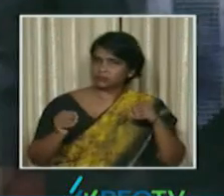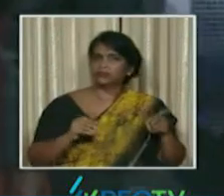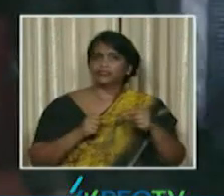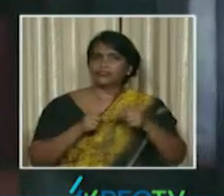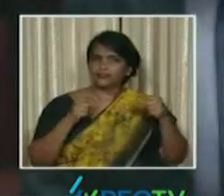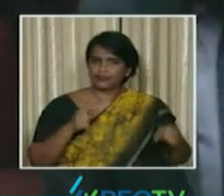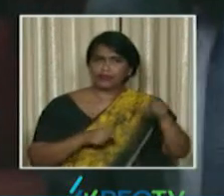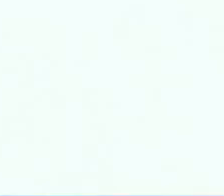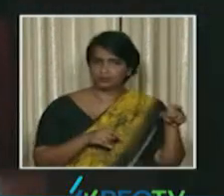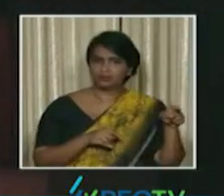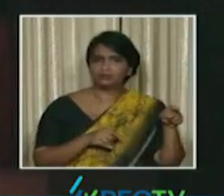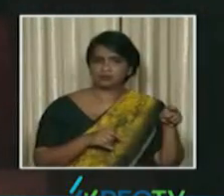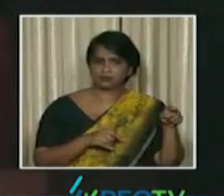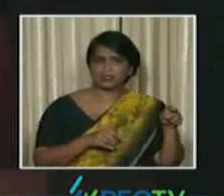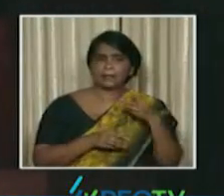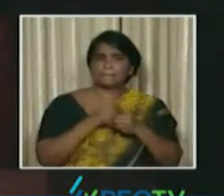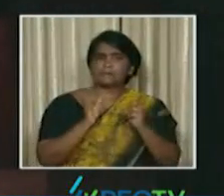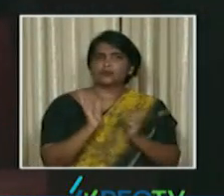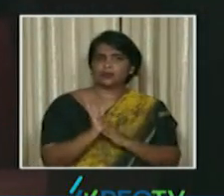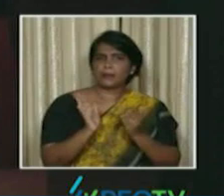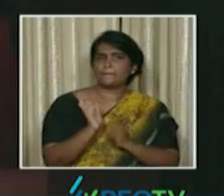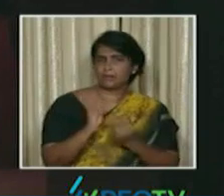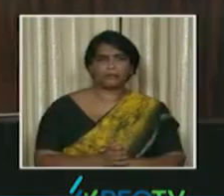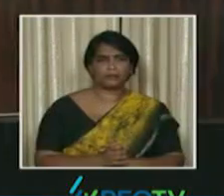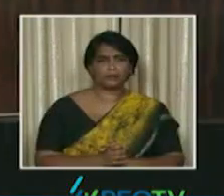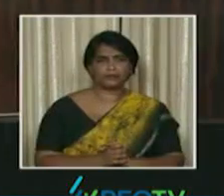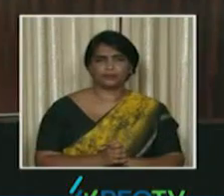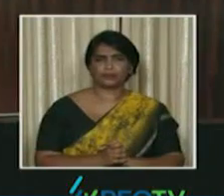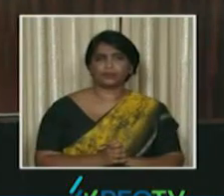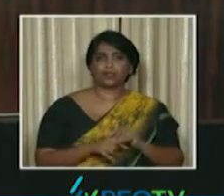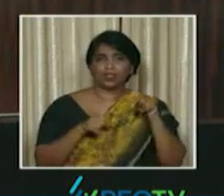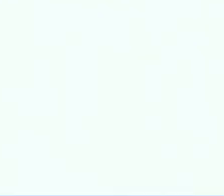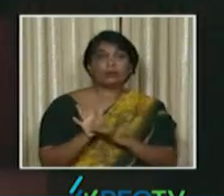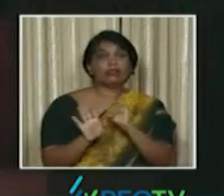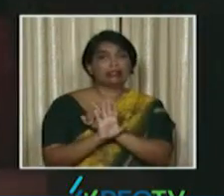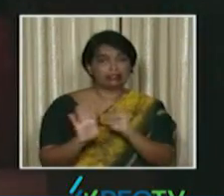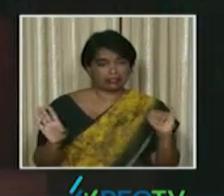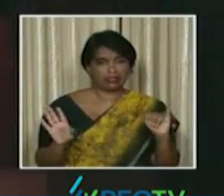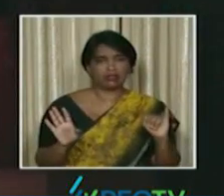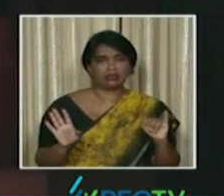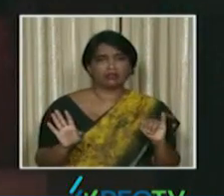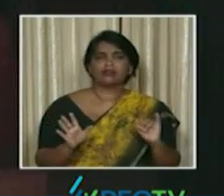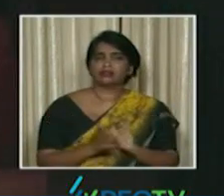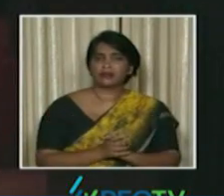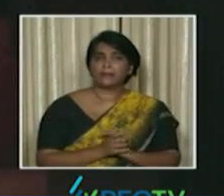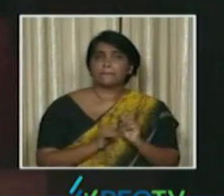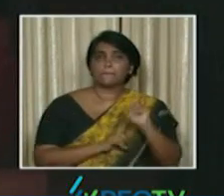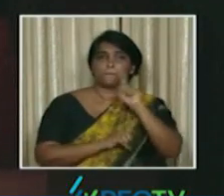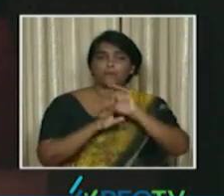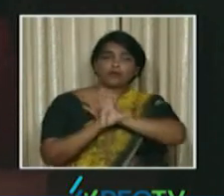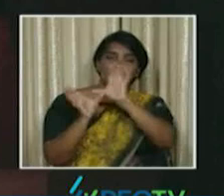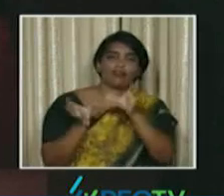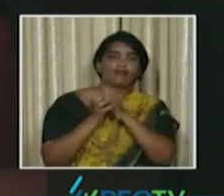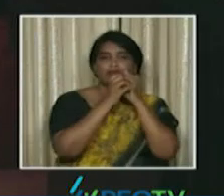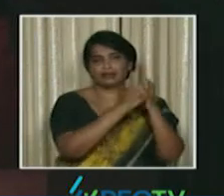විපක්ෂයේ අනිකුත් පාර්ශ්වයන් වලටත් බිස්නස් කමිටියේ සමාජිකත්වය ලබා දෙන්න කටයුතු කරා. දැනට 33 දිනක් ඉන්නවා. ඒක කිසි ගැටලුවක් නැහැ. පාර්ලිමේන්තුවම යන්න වෙනවා. නෑ